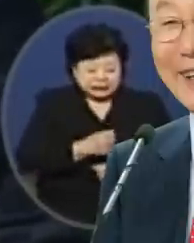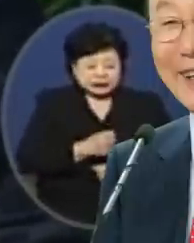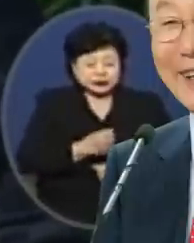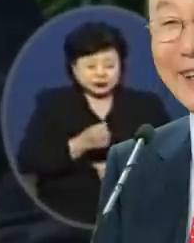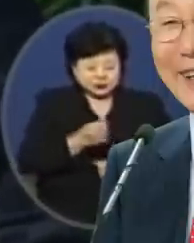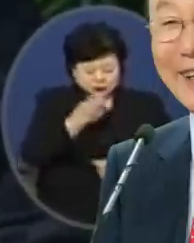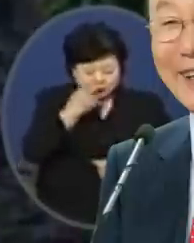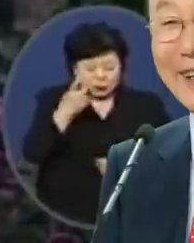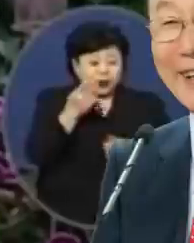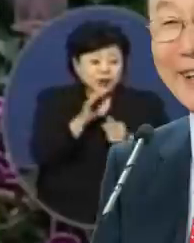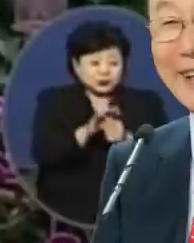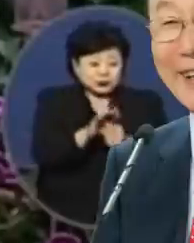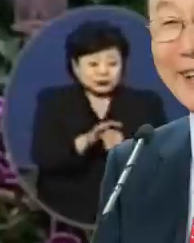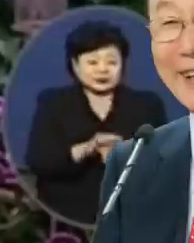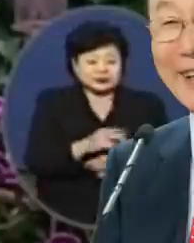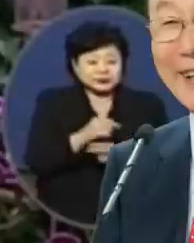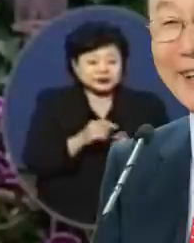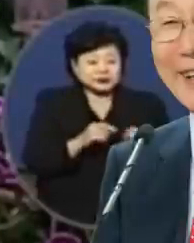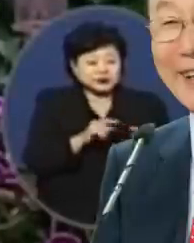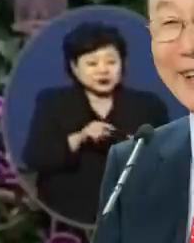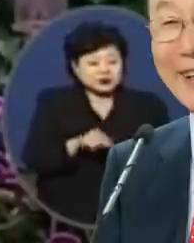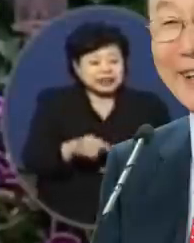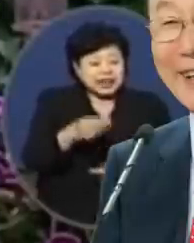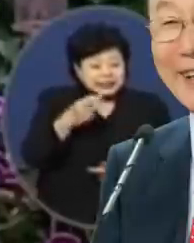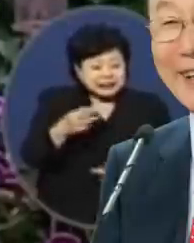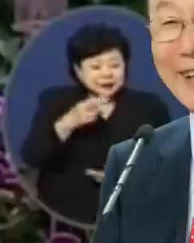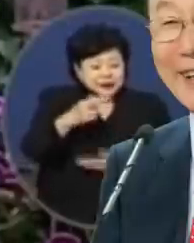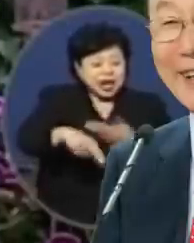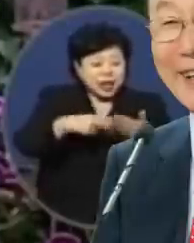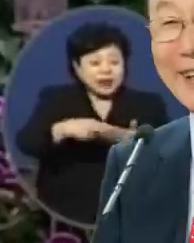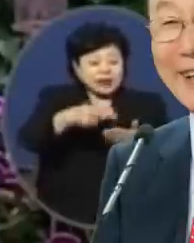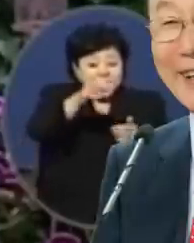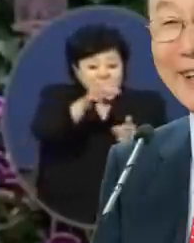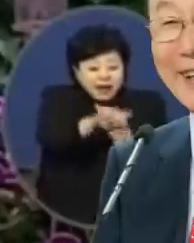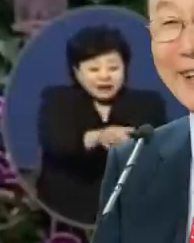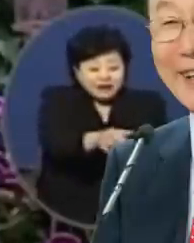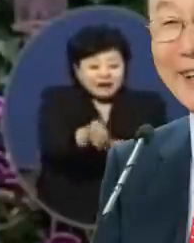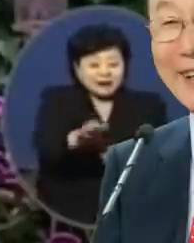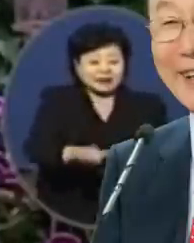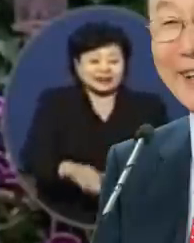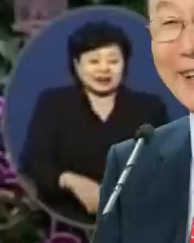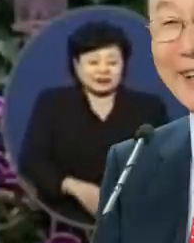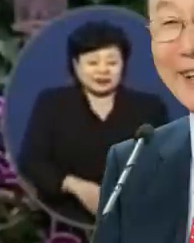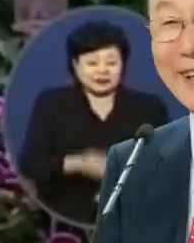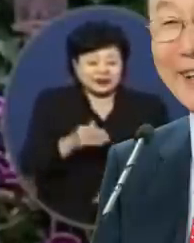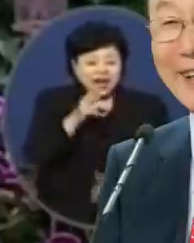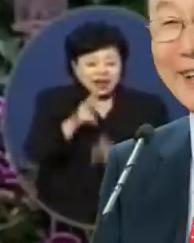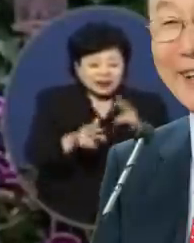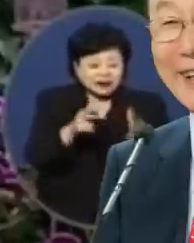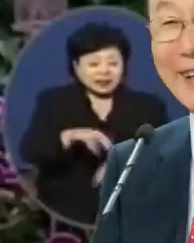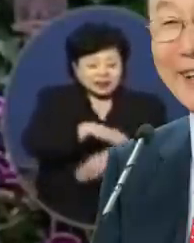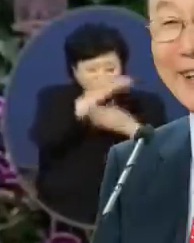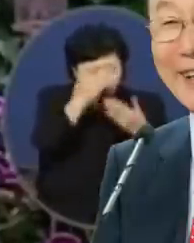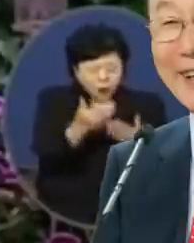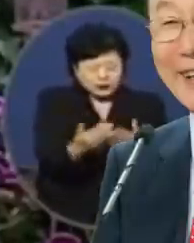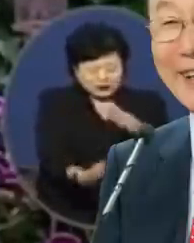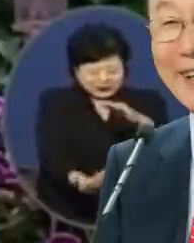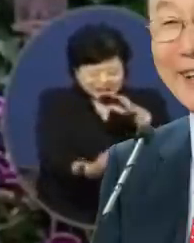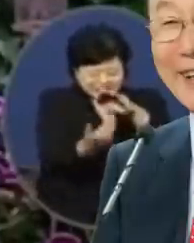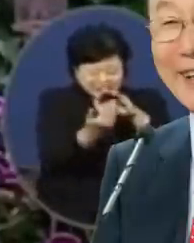것입니다. 잠언서 16장 3절에 너희 행사를 야훼께 맡기라. 그리하면 내가 경영하는